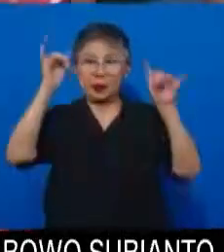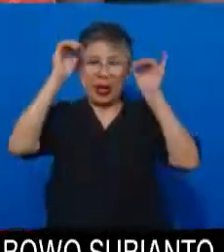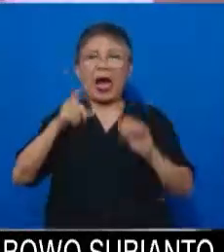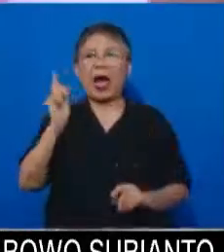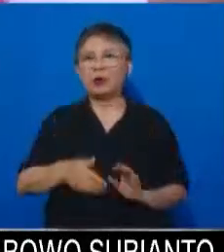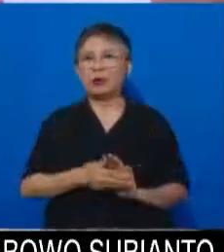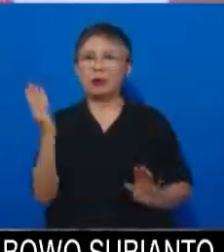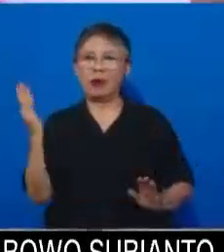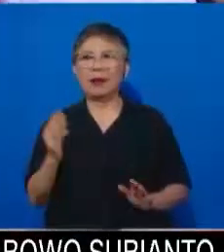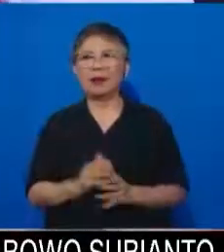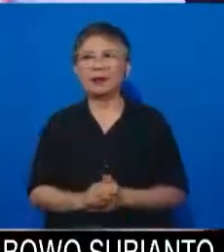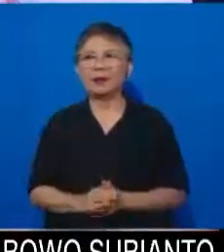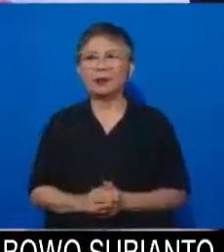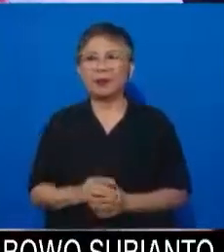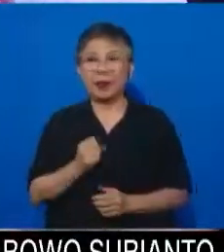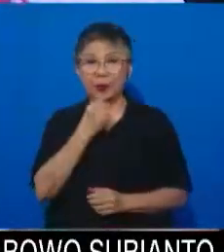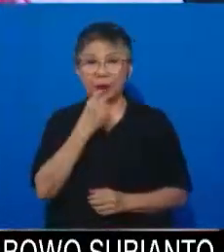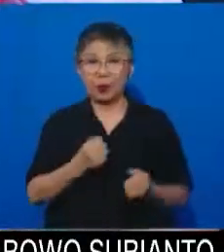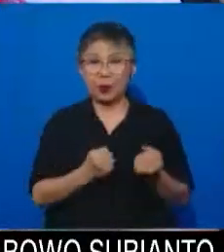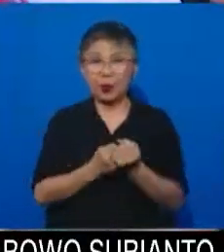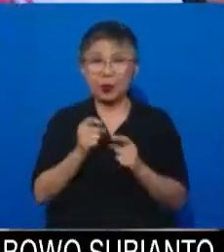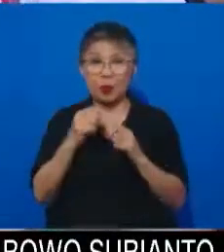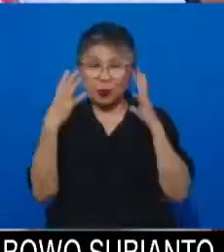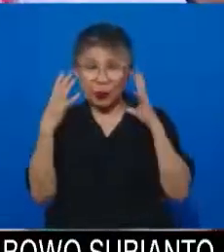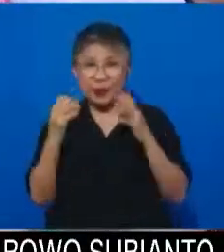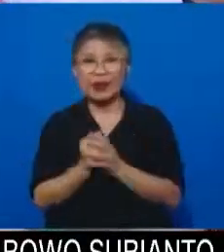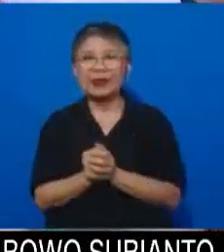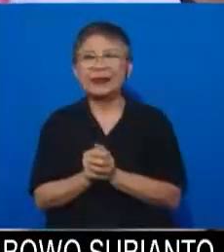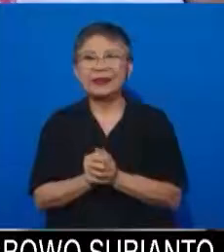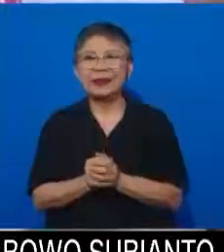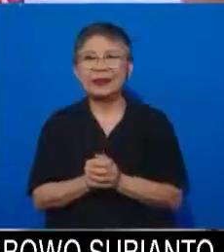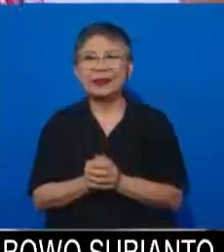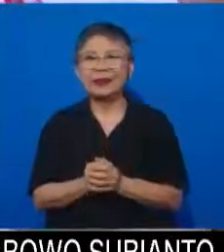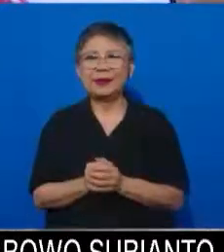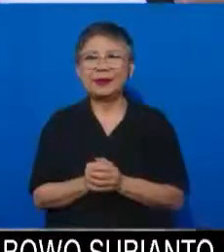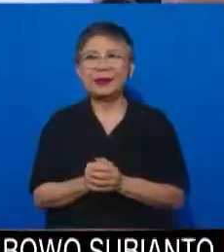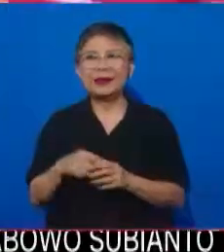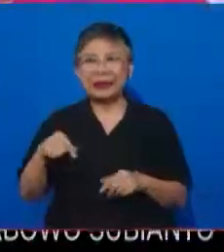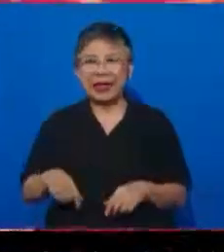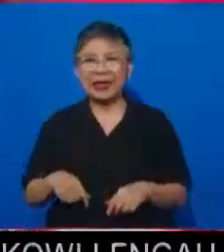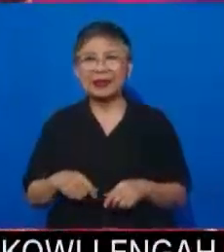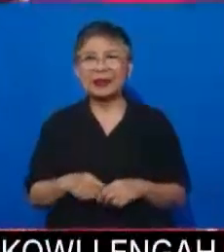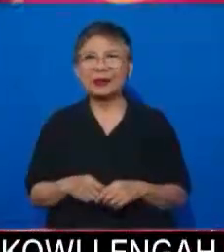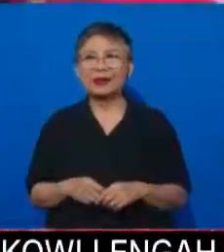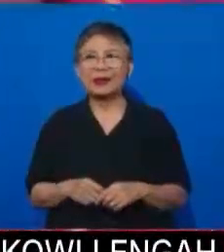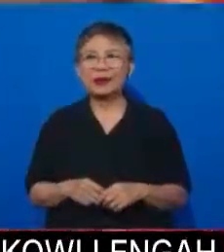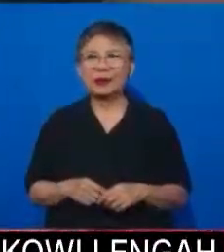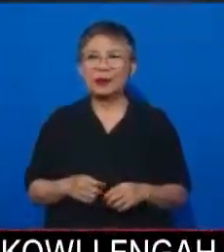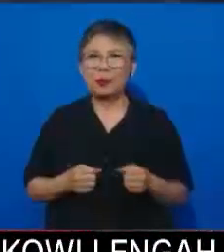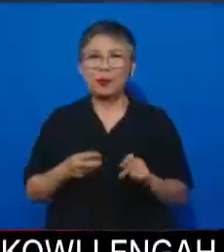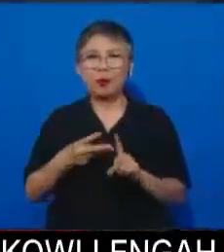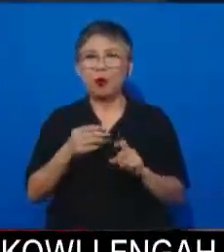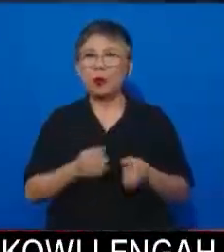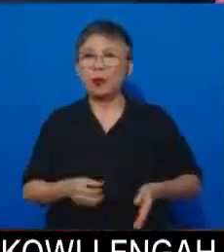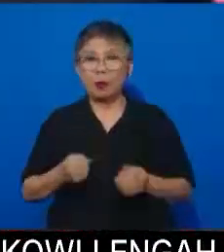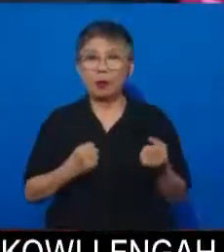Perjuangan. Usai pernyataannya mendukung Prabowo Gibran pada Pilpres 2024 dan bukan mendukung Ganjar Mahfud